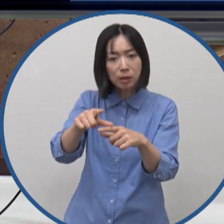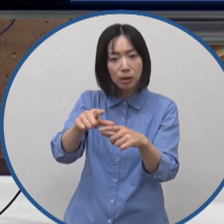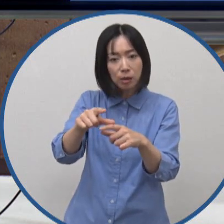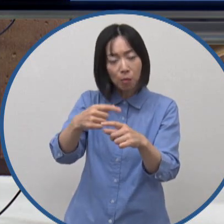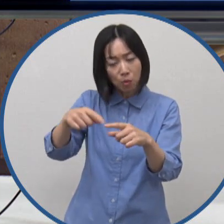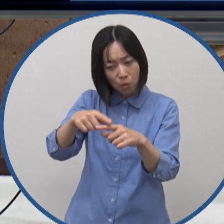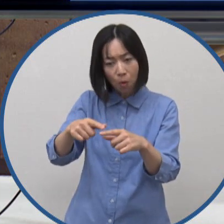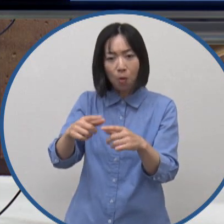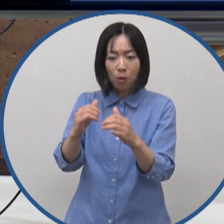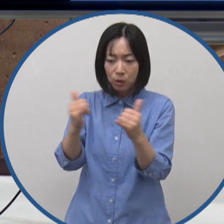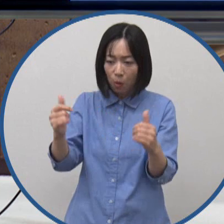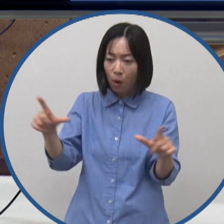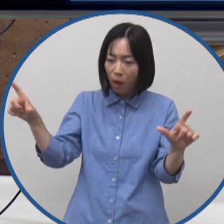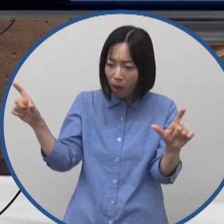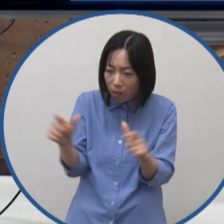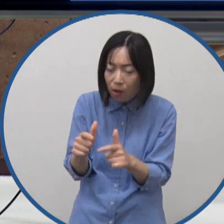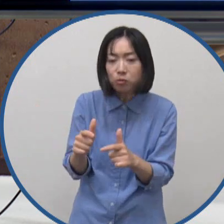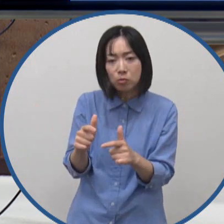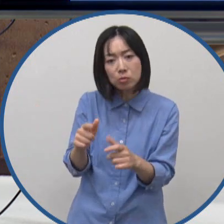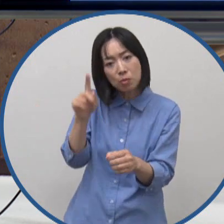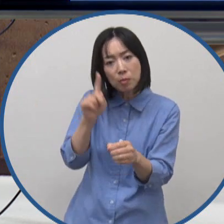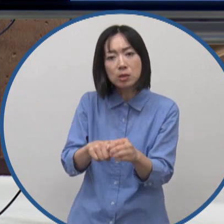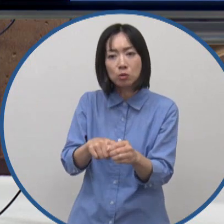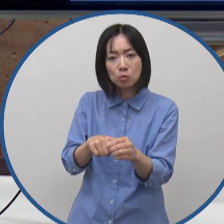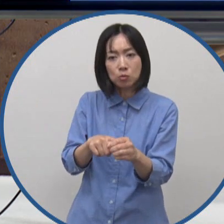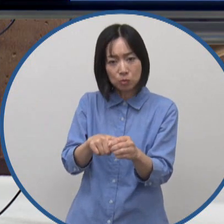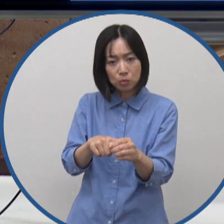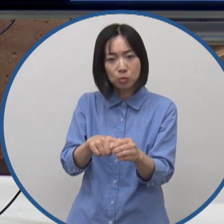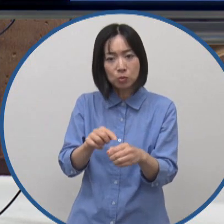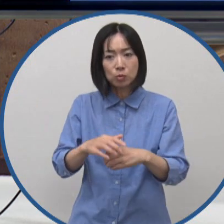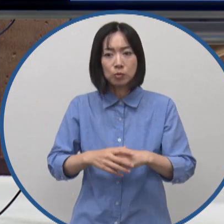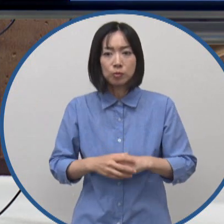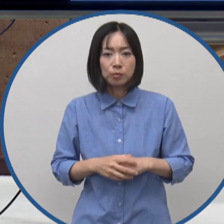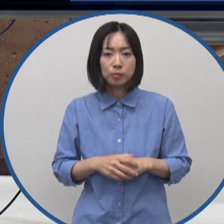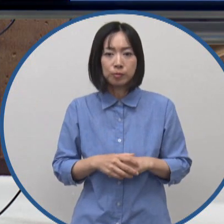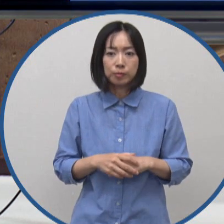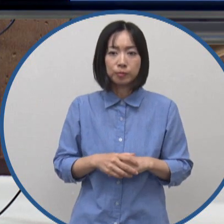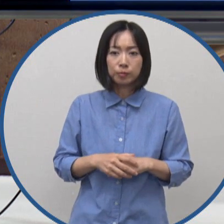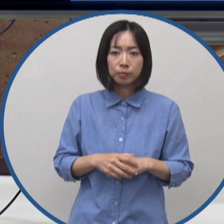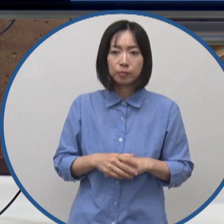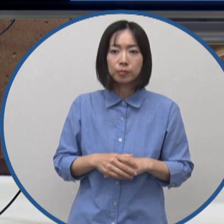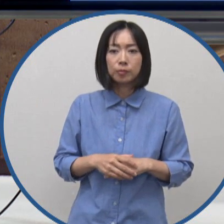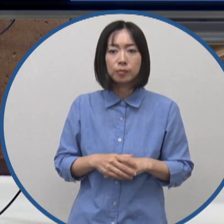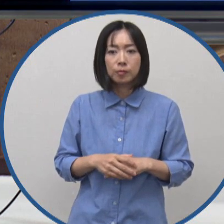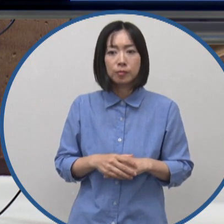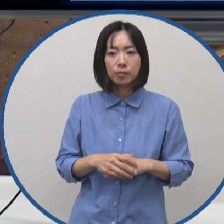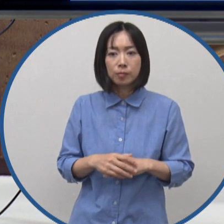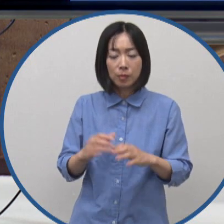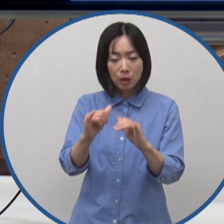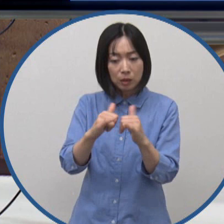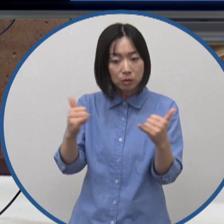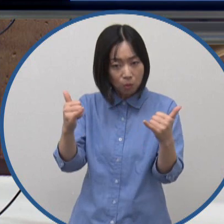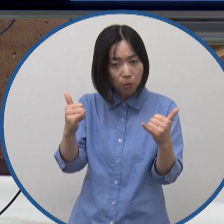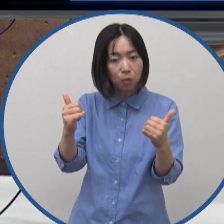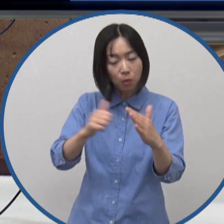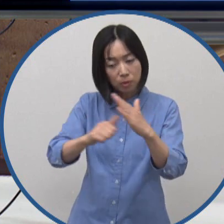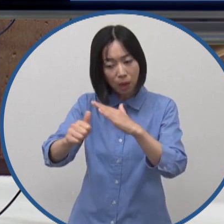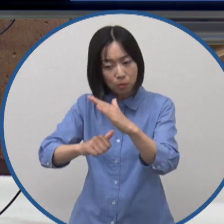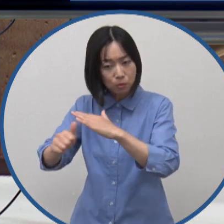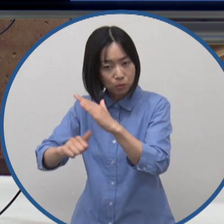と、これはちょっと広島市の中心部を代表的に出してますが、そういった人出の